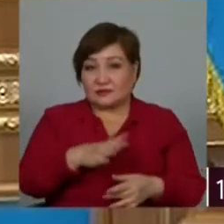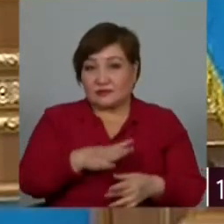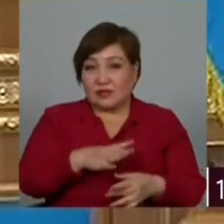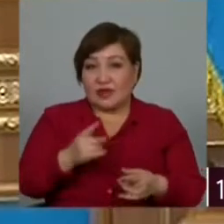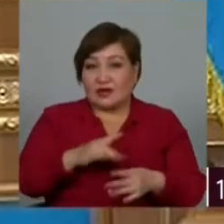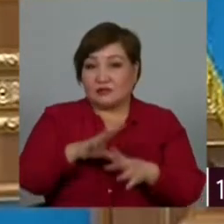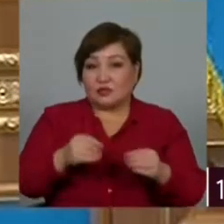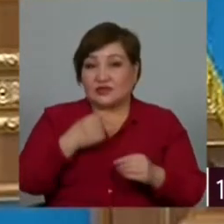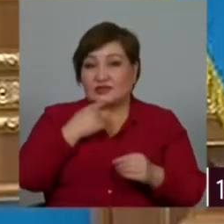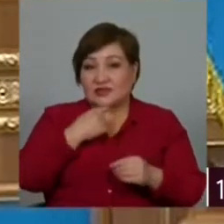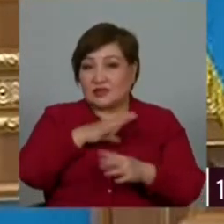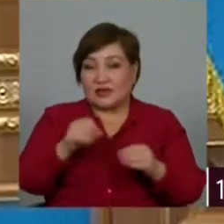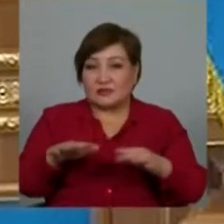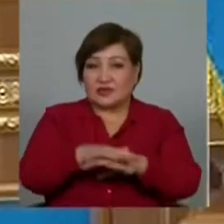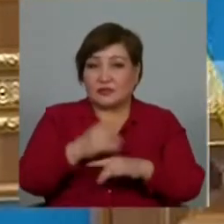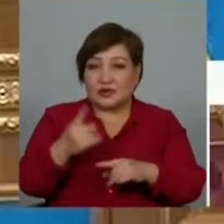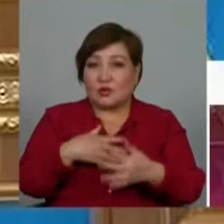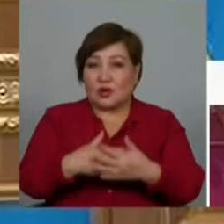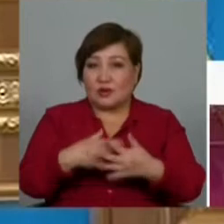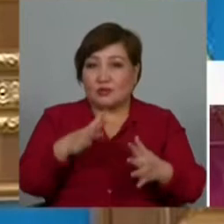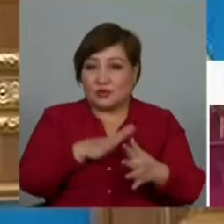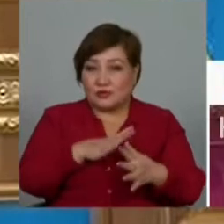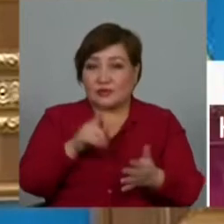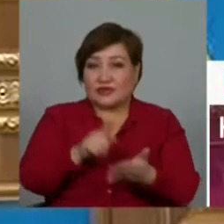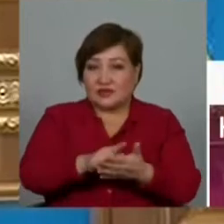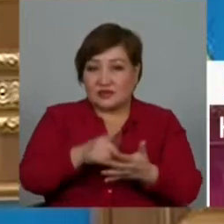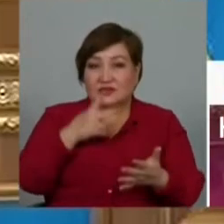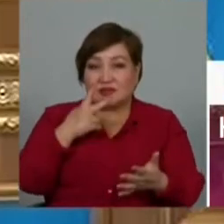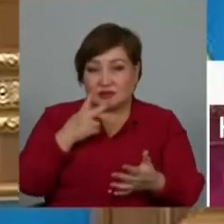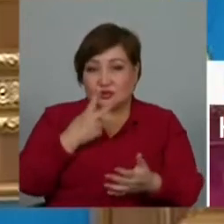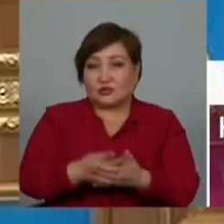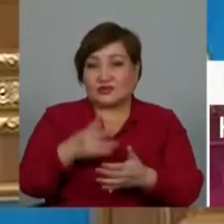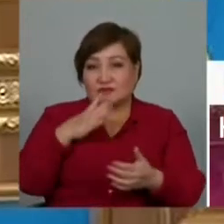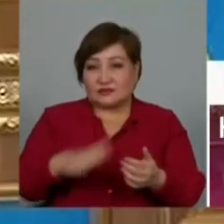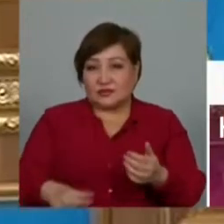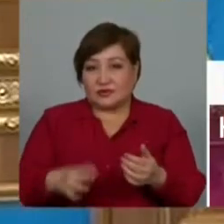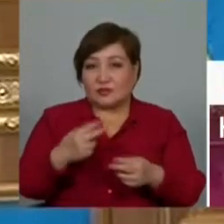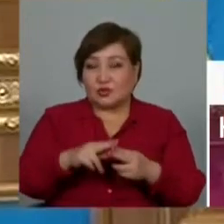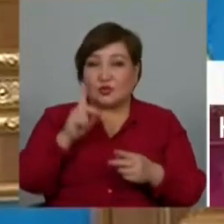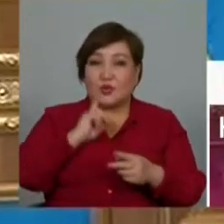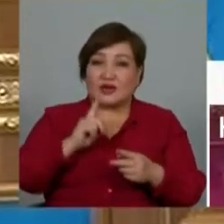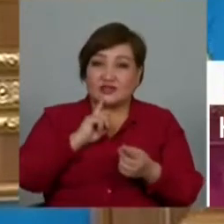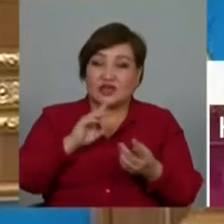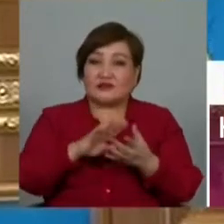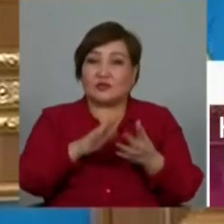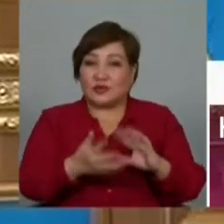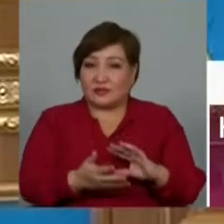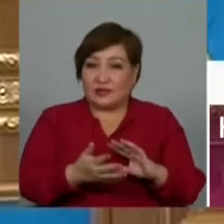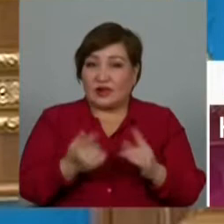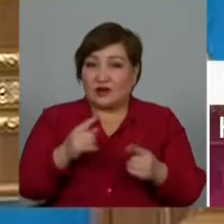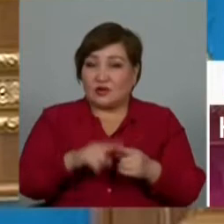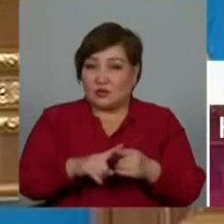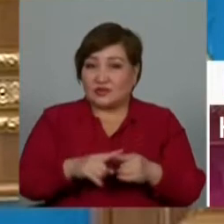қоғам болып, міндетті түрде еңсеріп шығамыз. Бұл уақытша дүрбелең. Осы дағдарыстан